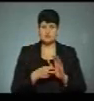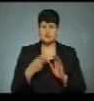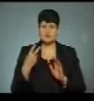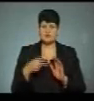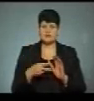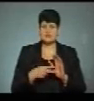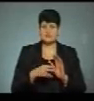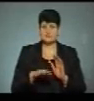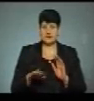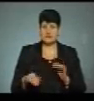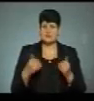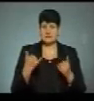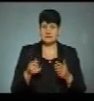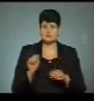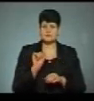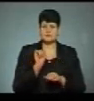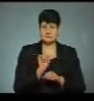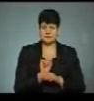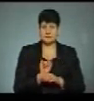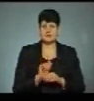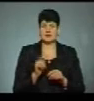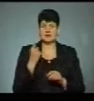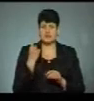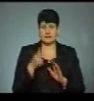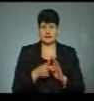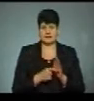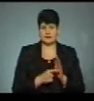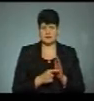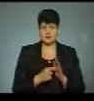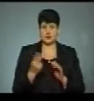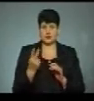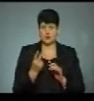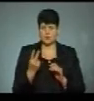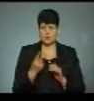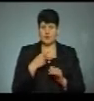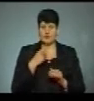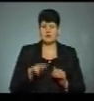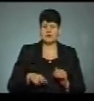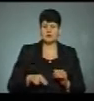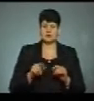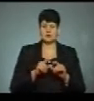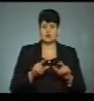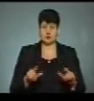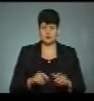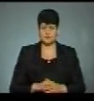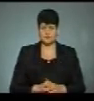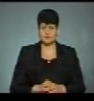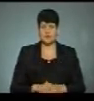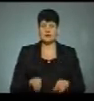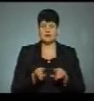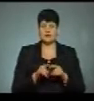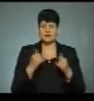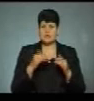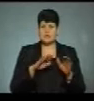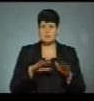1727 учнів. Зараз на карантині в навчальному закладі лише один клас – другий, каже директор школи Ігор Каразія. Також сьогодні